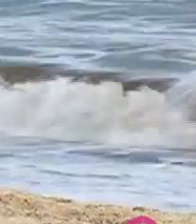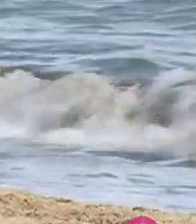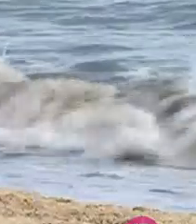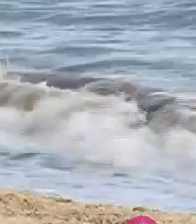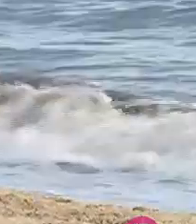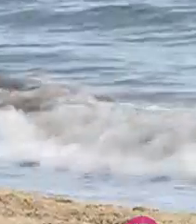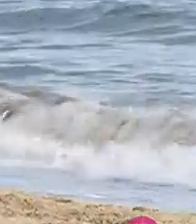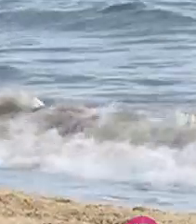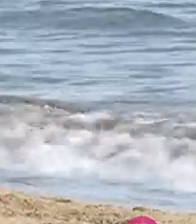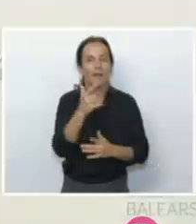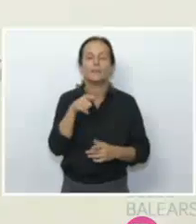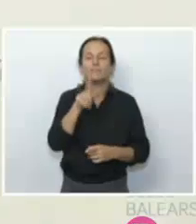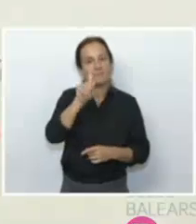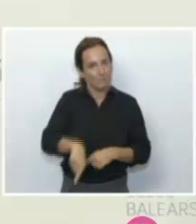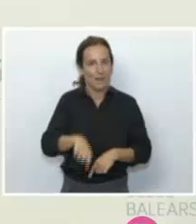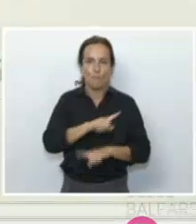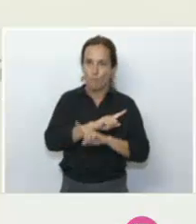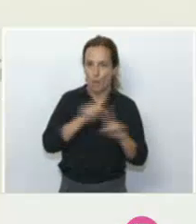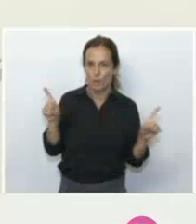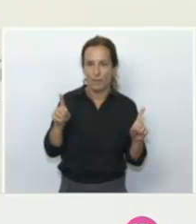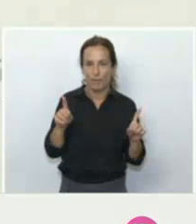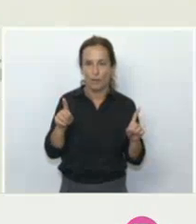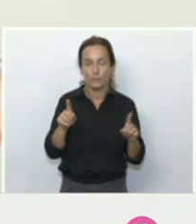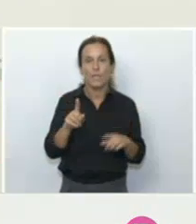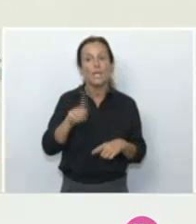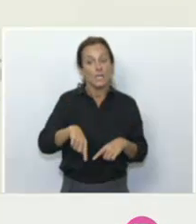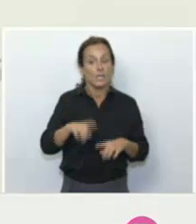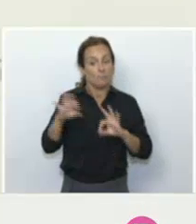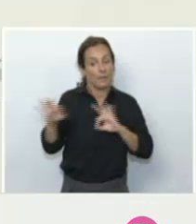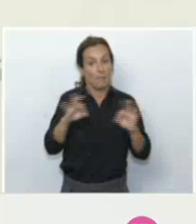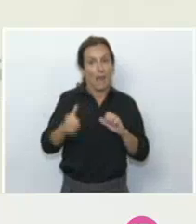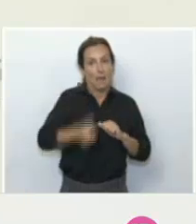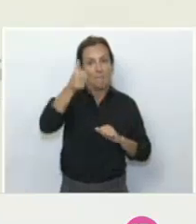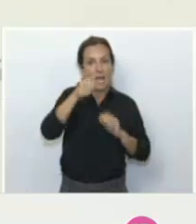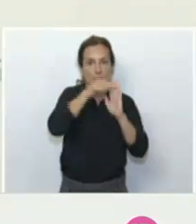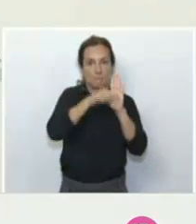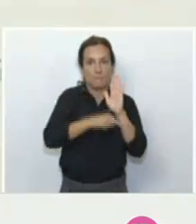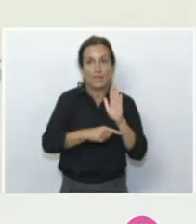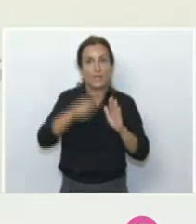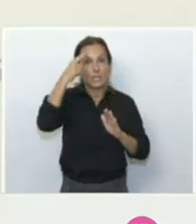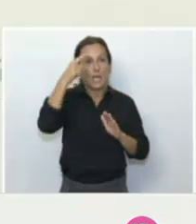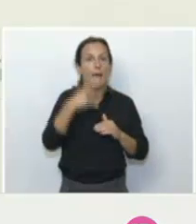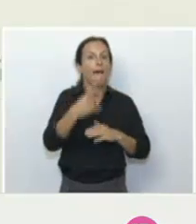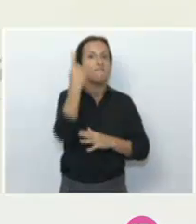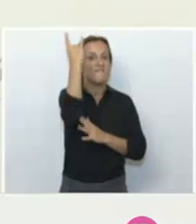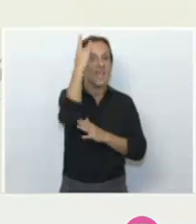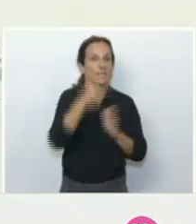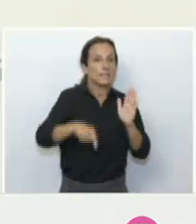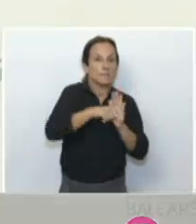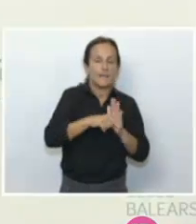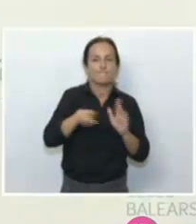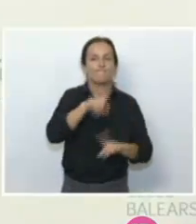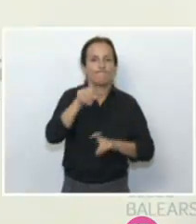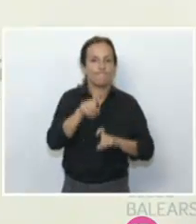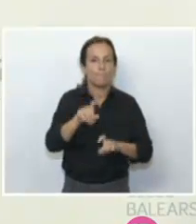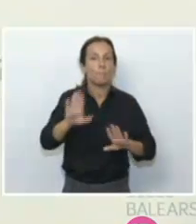descarten reduccions de mobilitat. Estem estudiant també altres mesures, que no vol dir que hagin d'anar aquest divendres, sobre les reduccions de la mobilitat, de